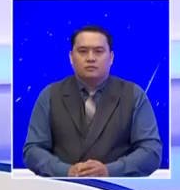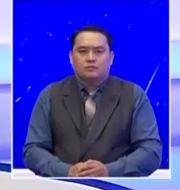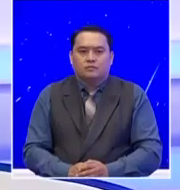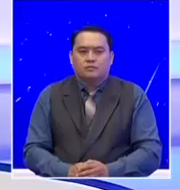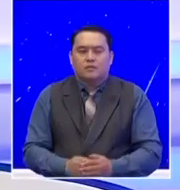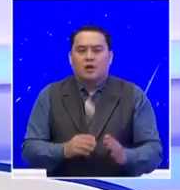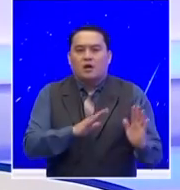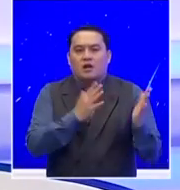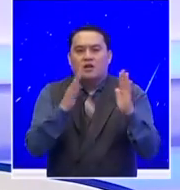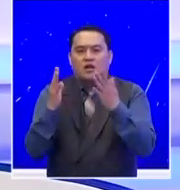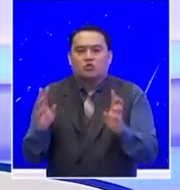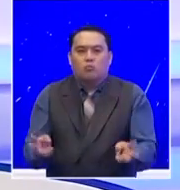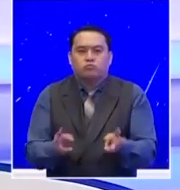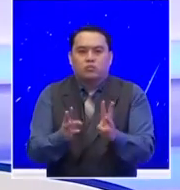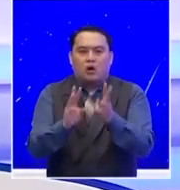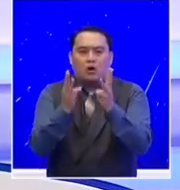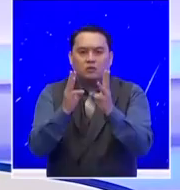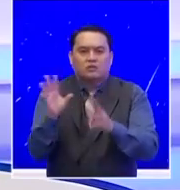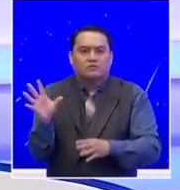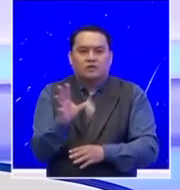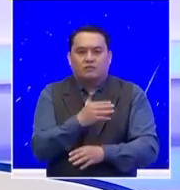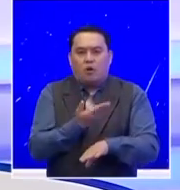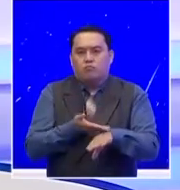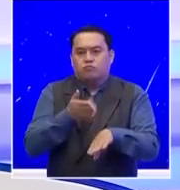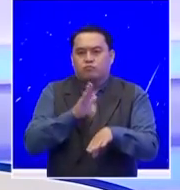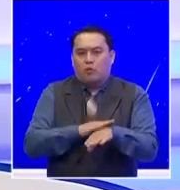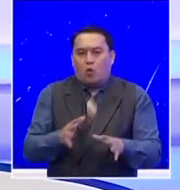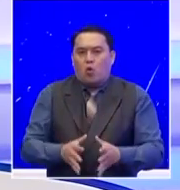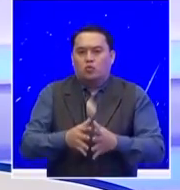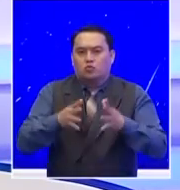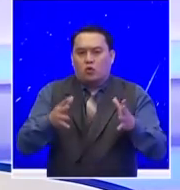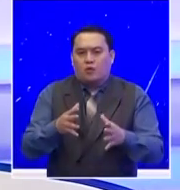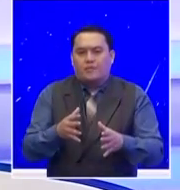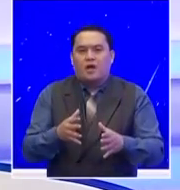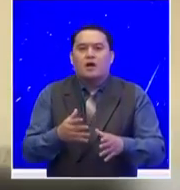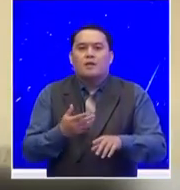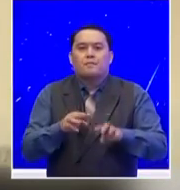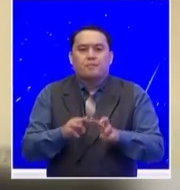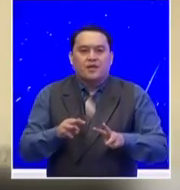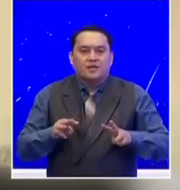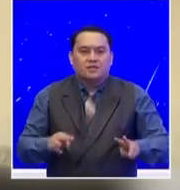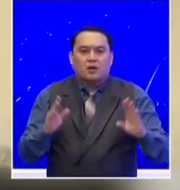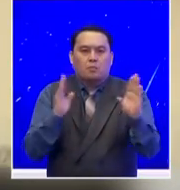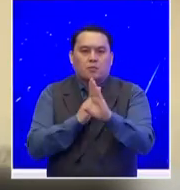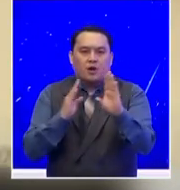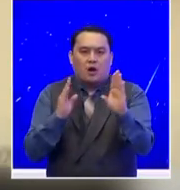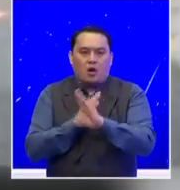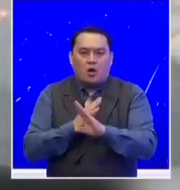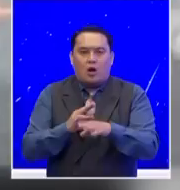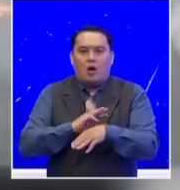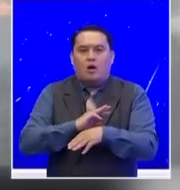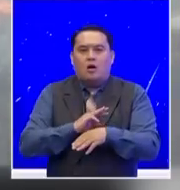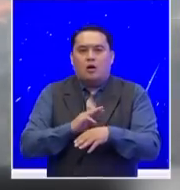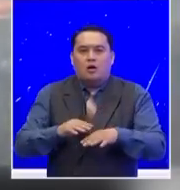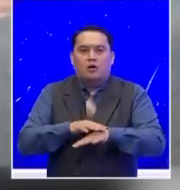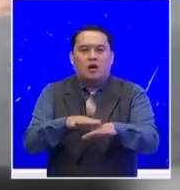Крупный лесной пожар охватил Бибжанский национальный парк, самый большой в Польше. По данным Министерства окружающей среды, огонь охватил не